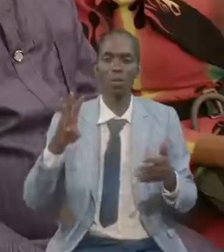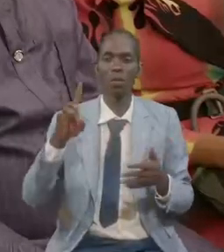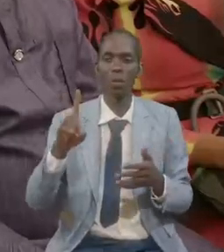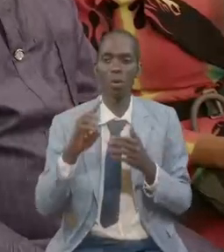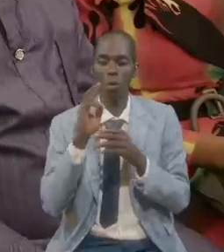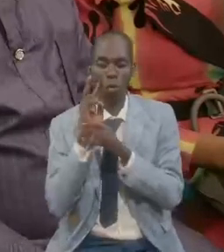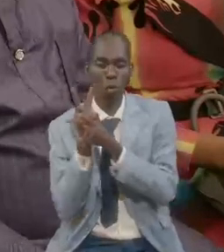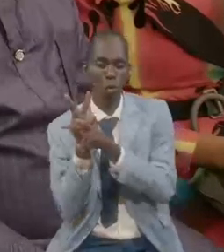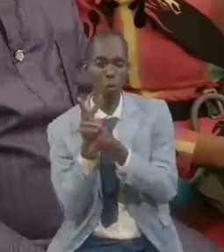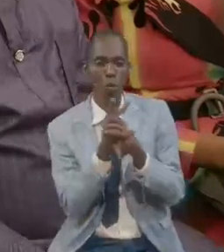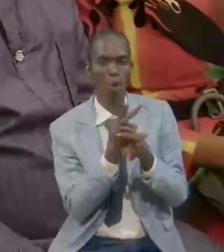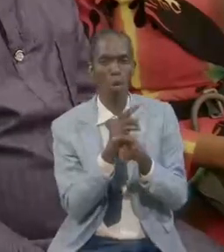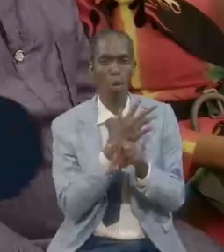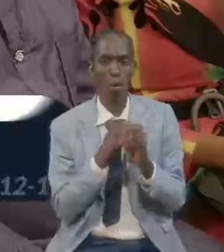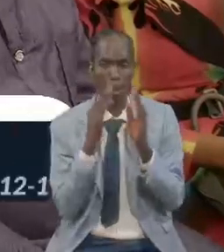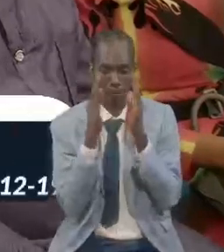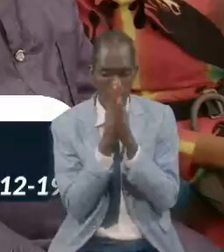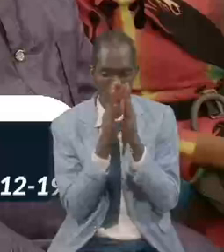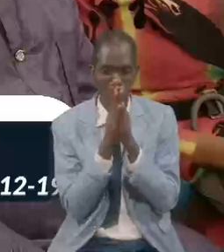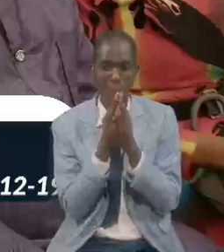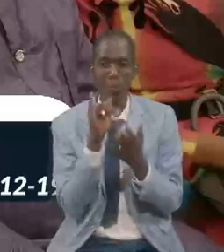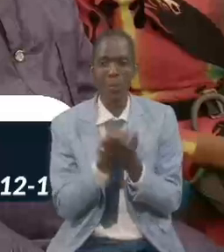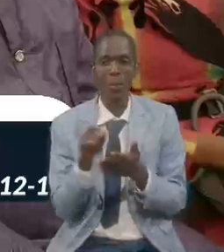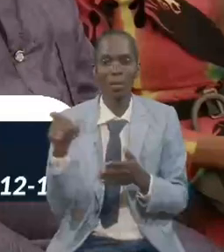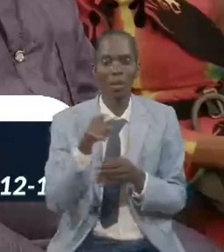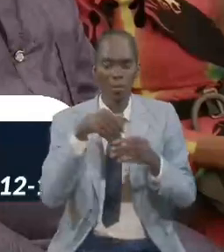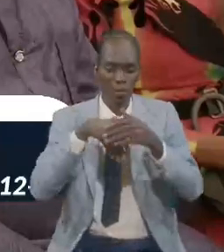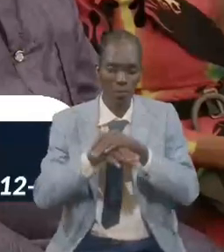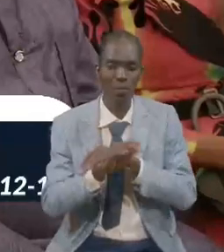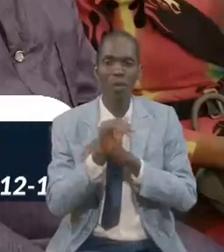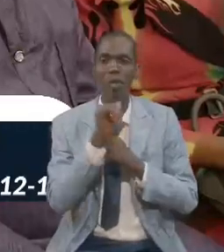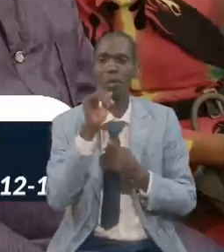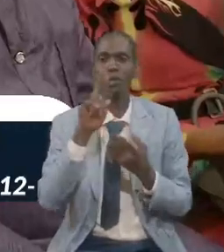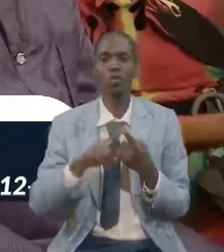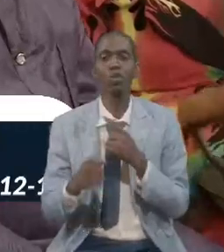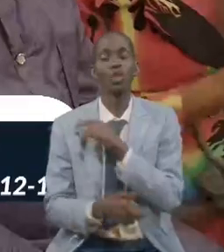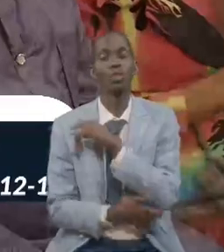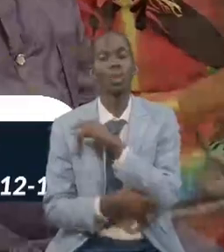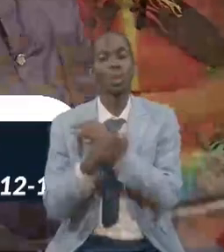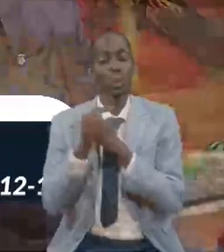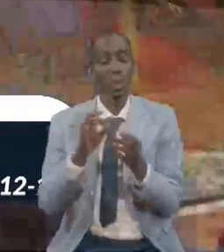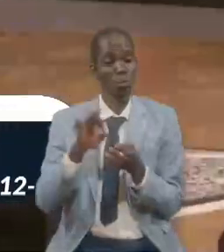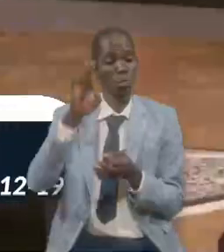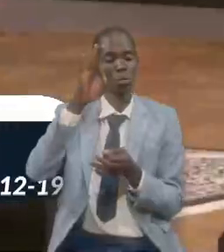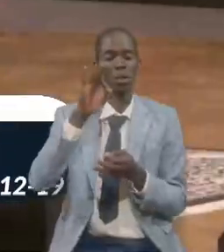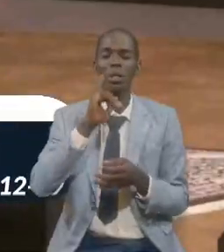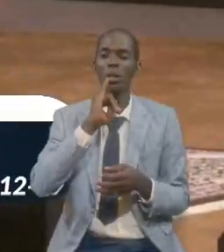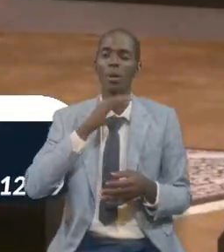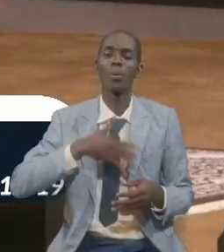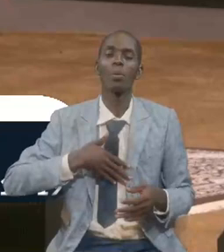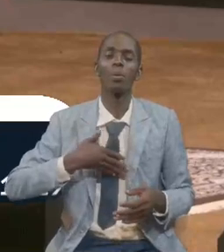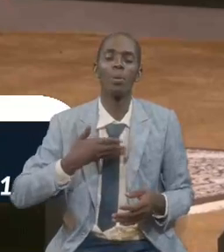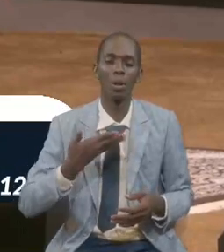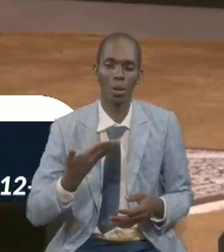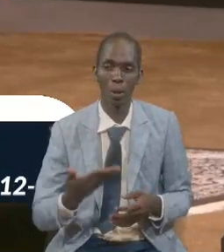Matthieu 26, 41. Veillez et priez afin que vous ne tombiez pas dans la